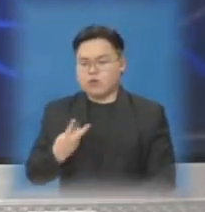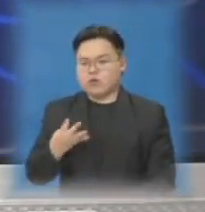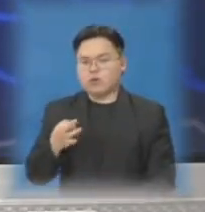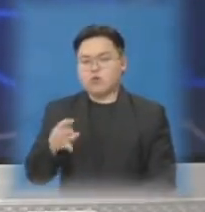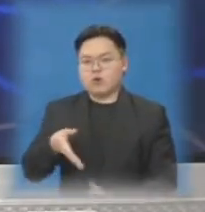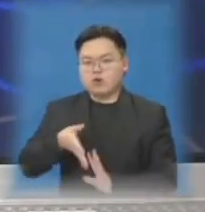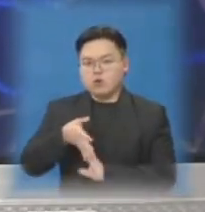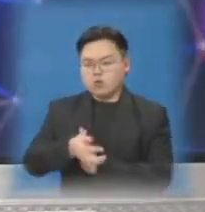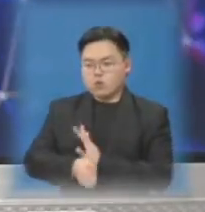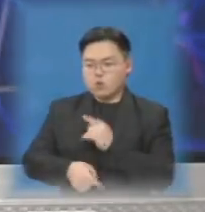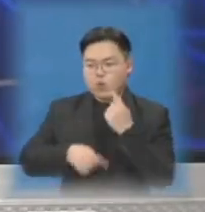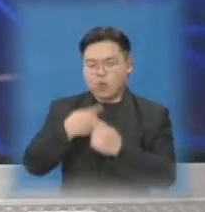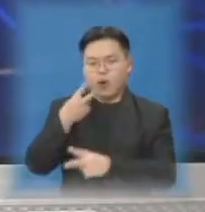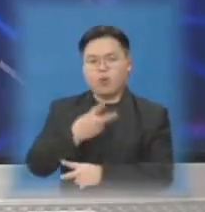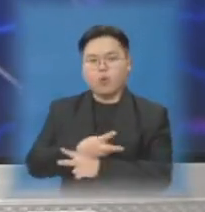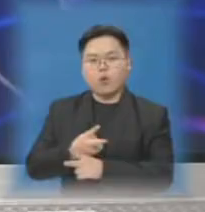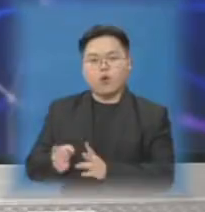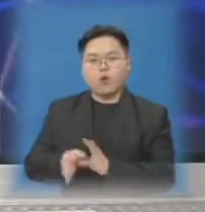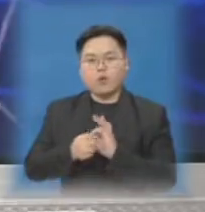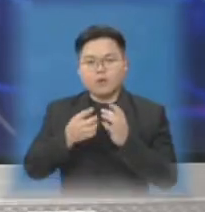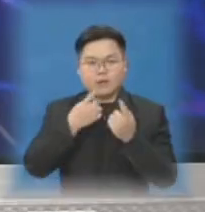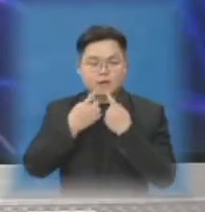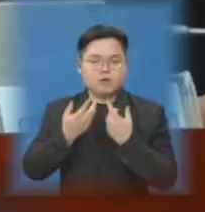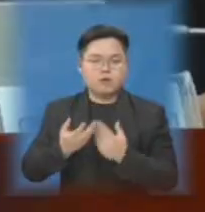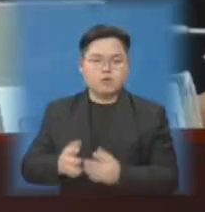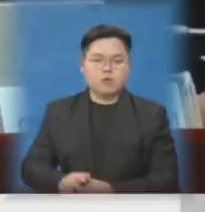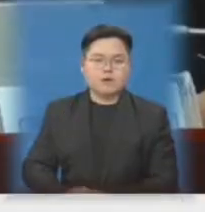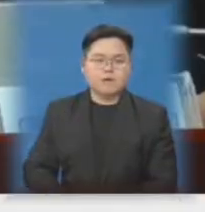төсвийн тухай хуулийн төслийг хилэлцжээ.